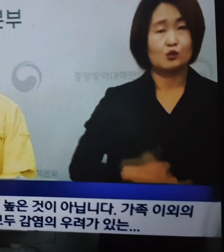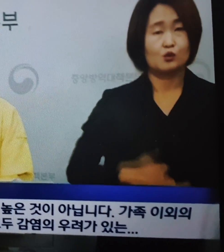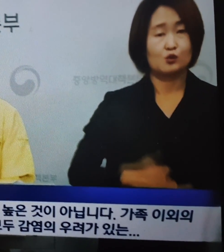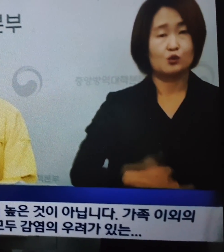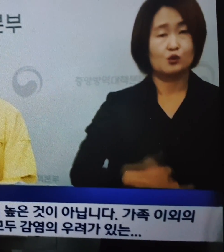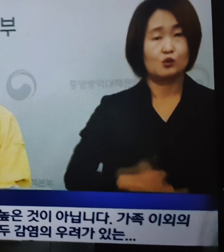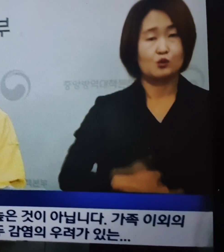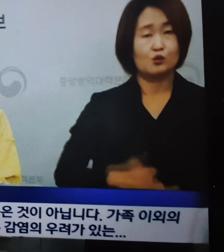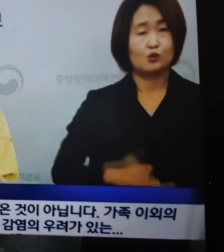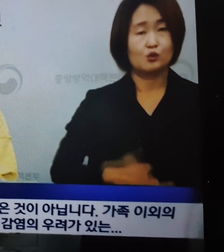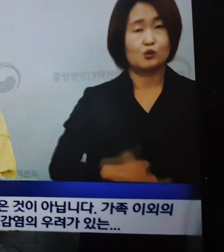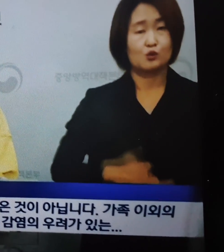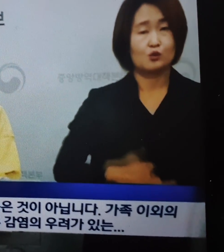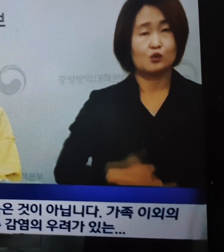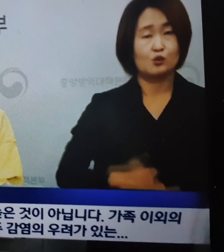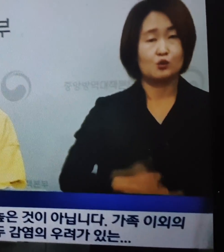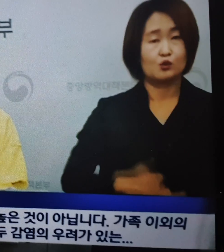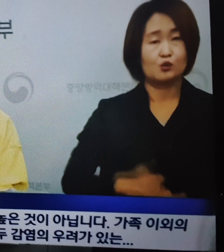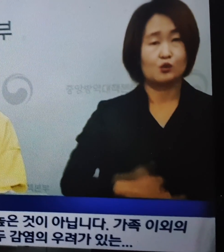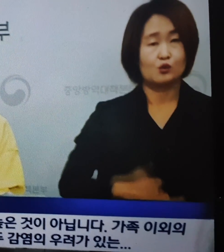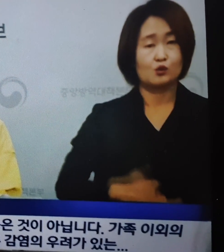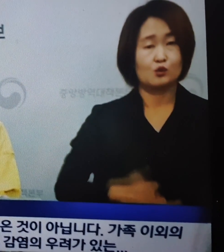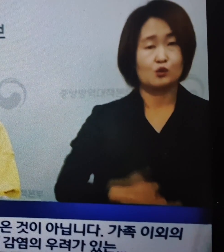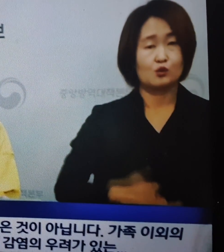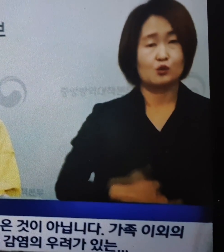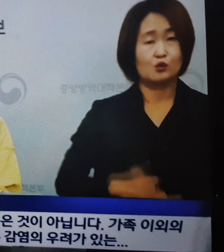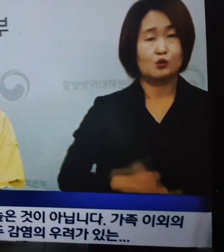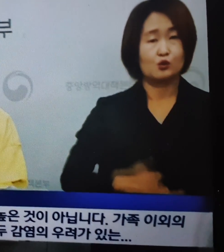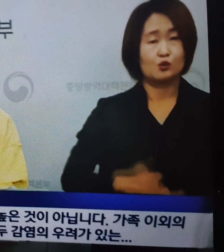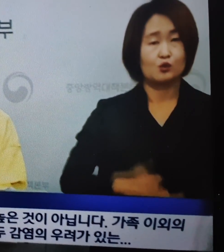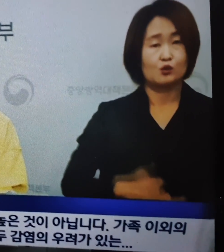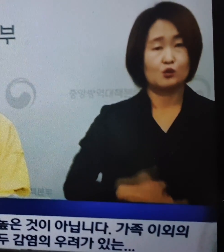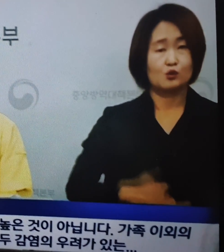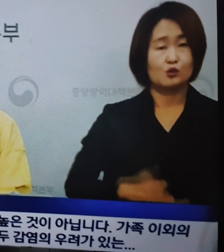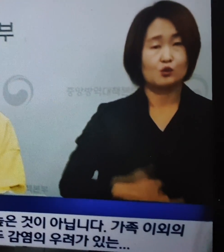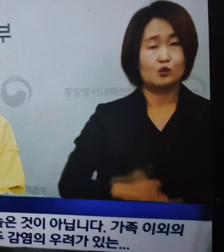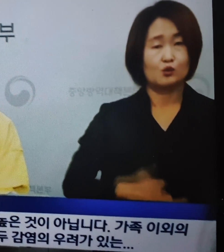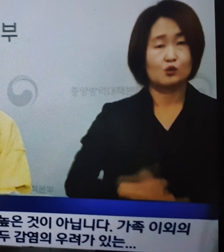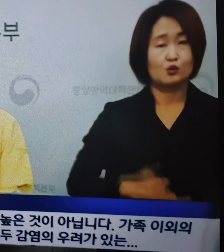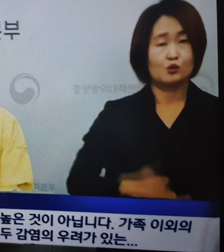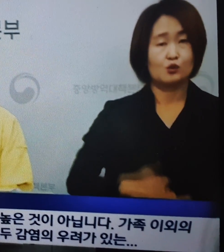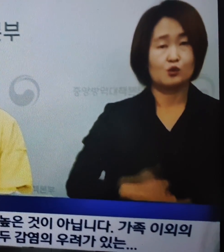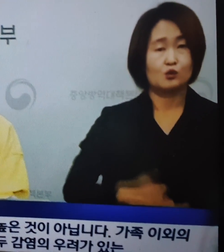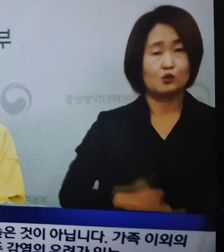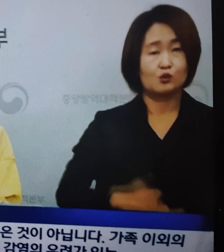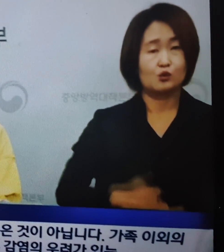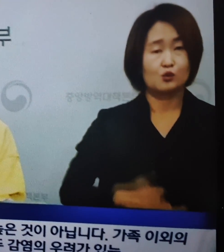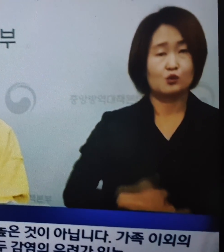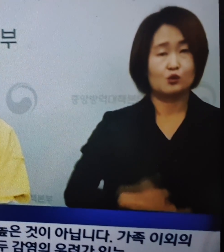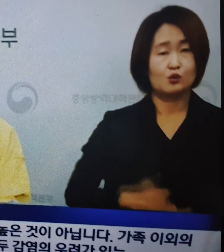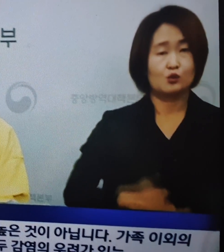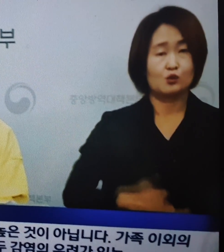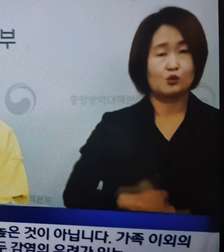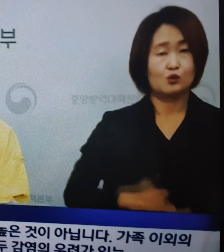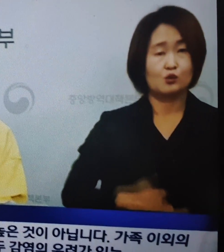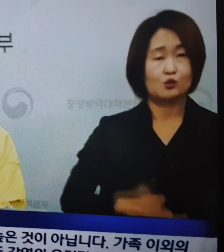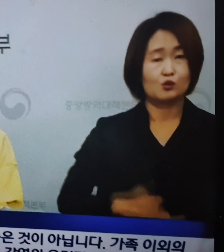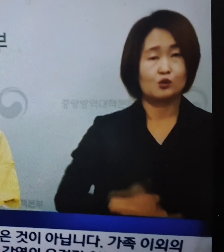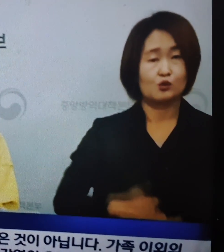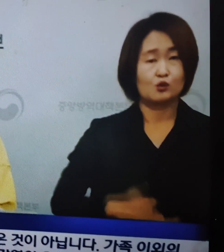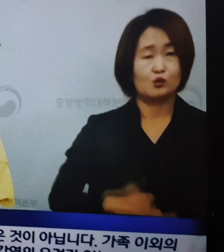모이는 사람들 청와대는 가족 게 뭐 있나요 직장에 난다 가족끼리 모여서 어 이라는 공간